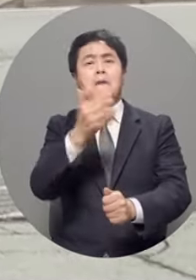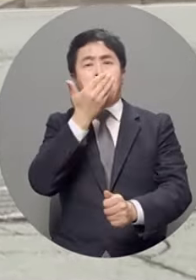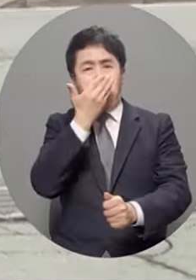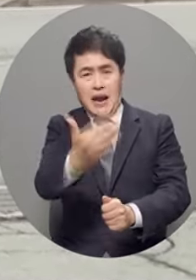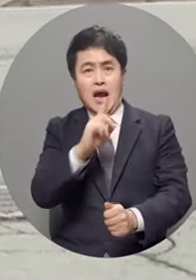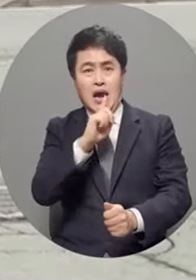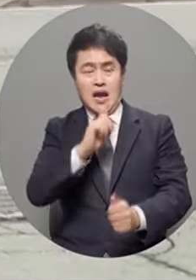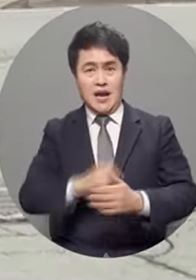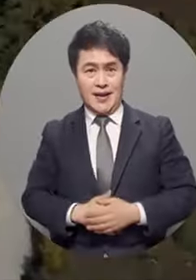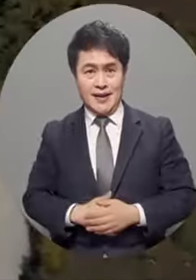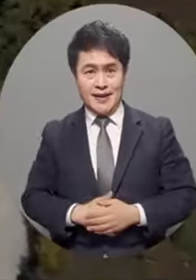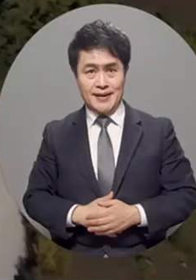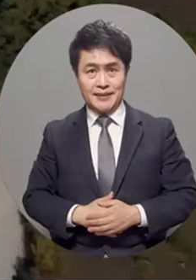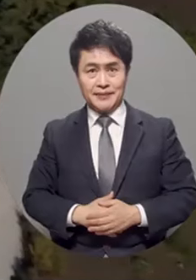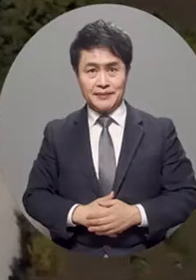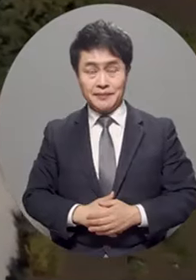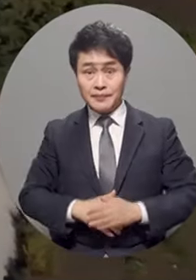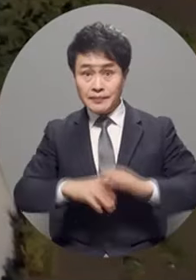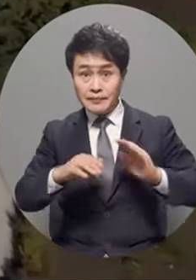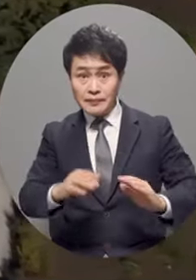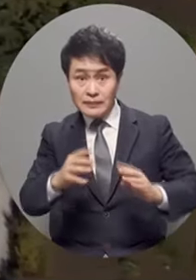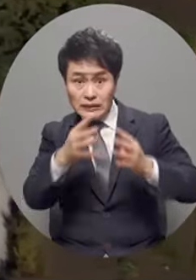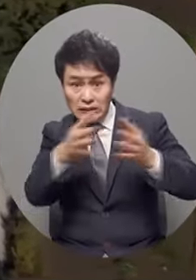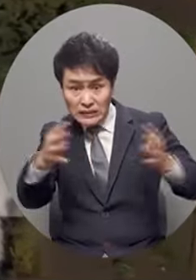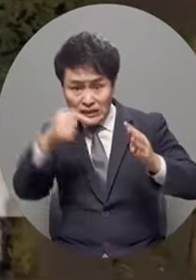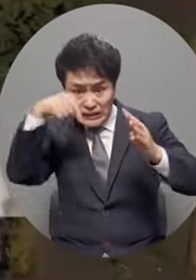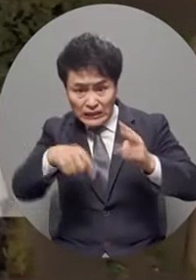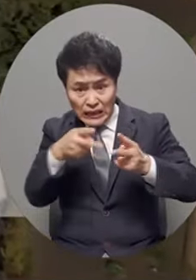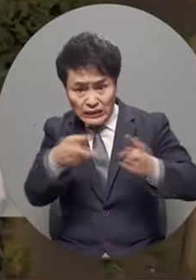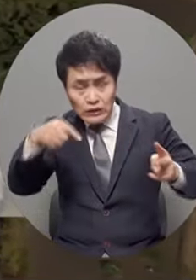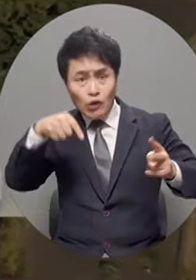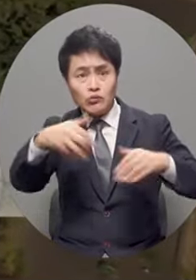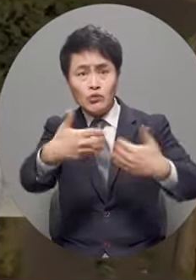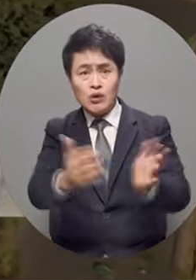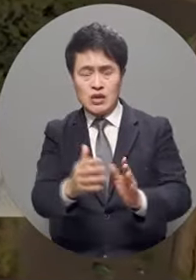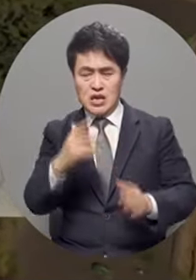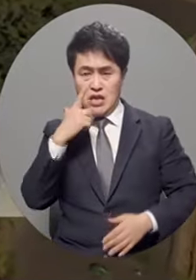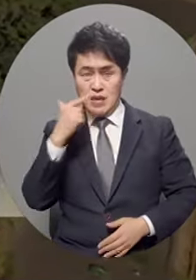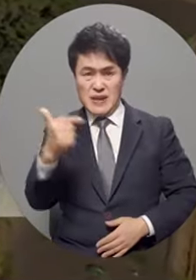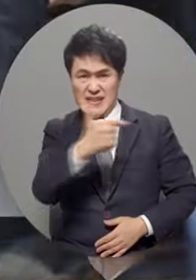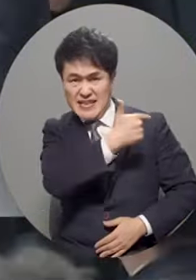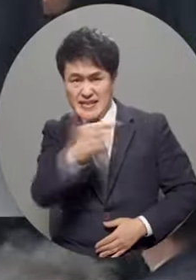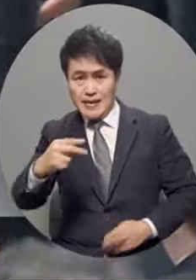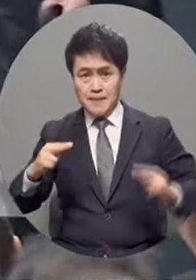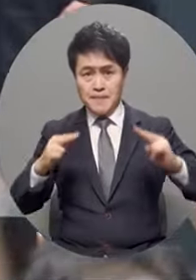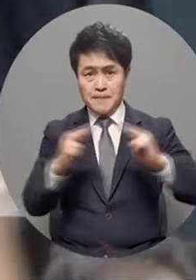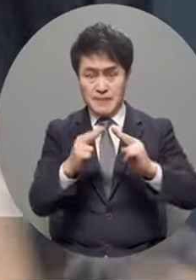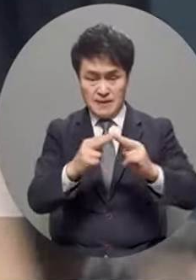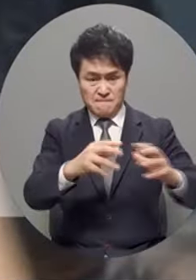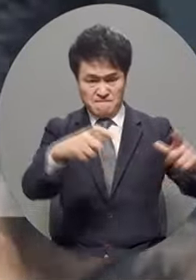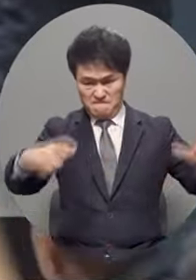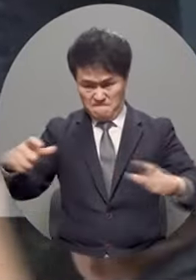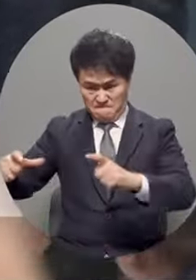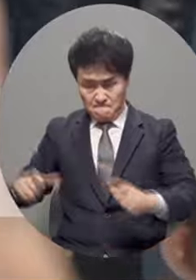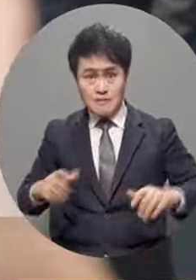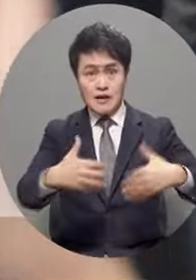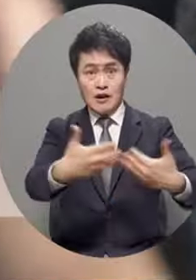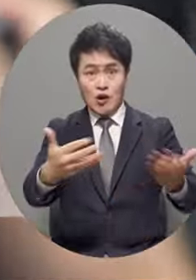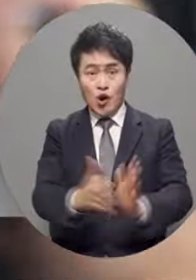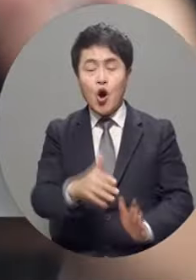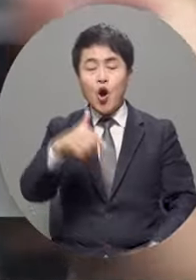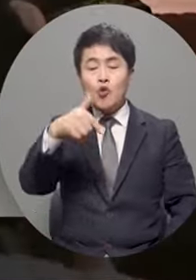일이었습니다. 지상 4층, 지하 2층 규모로 일본에서 가장 큰 반도체 클린룸을 갖춘